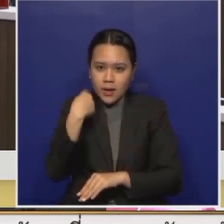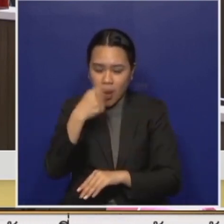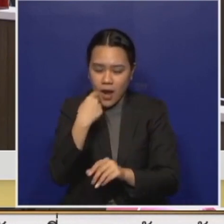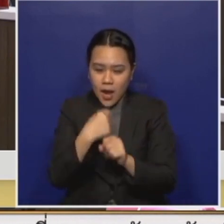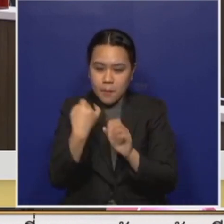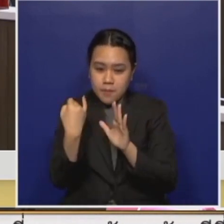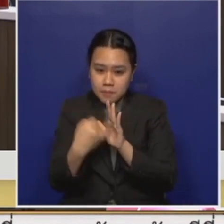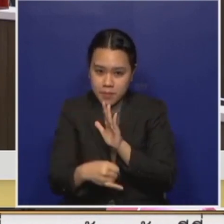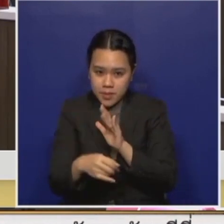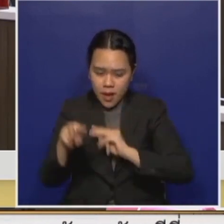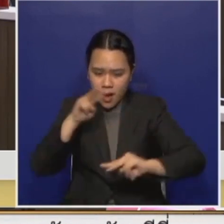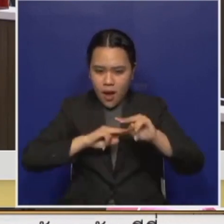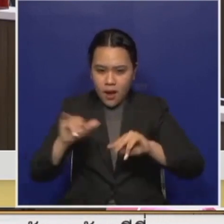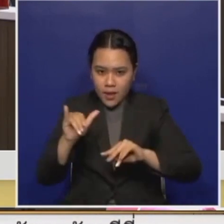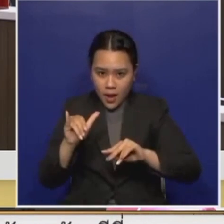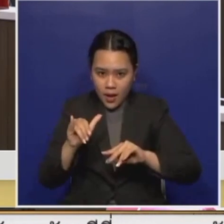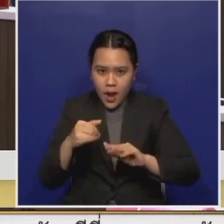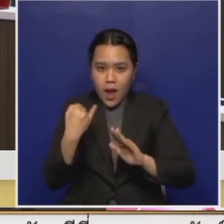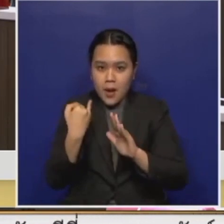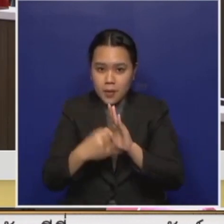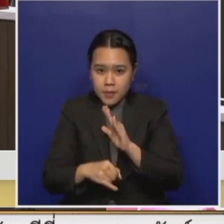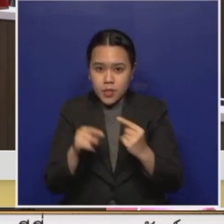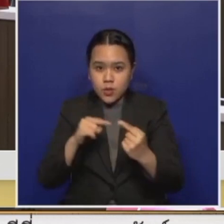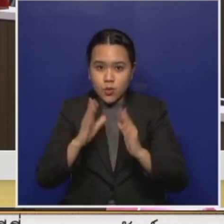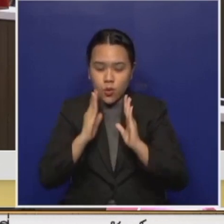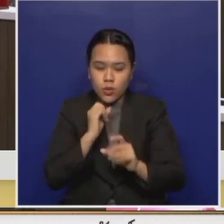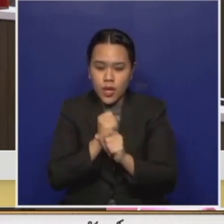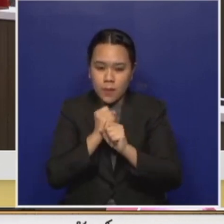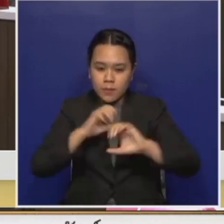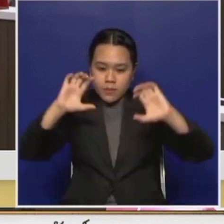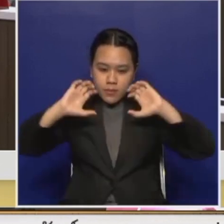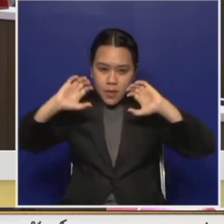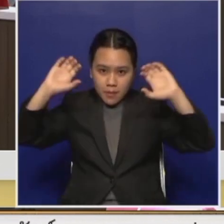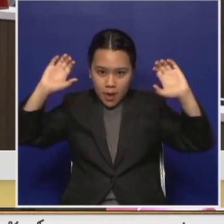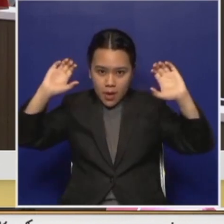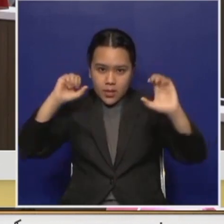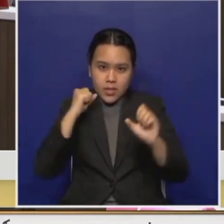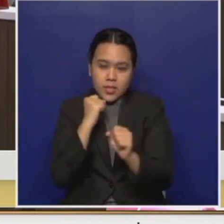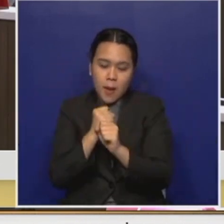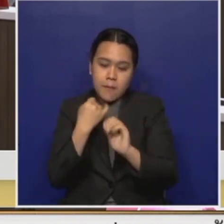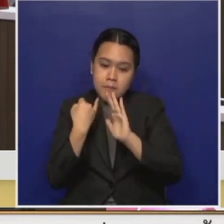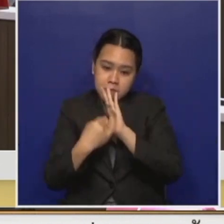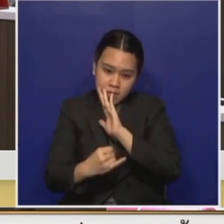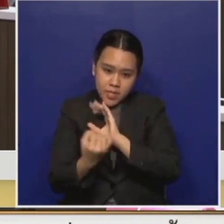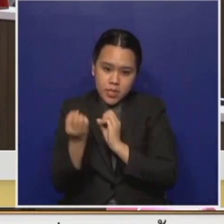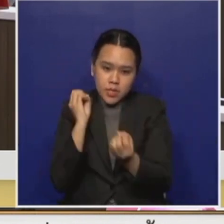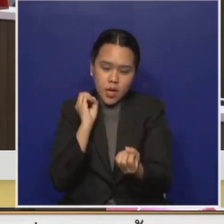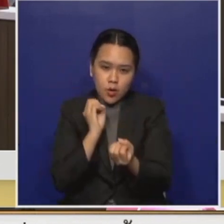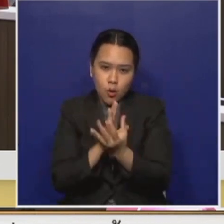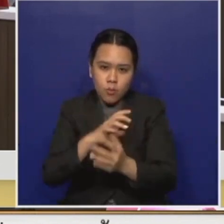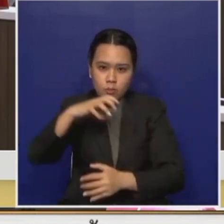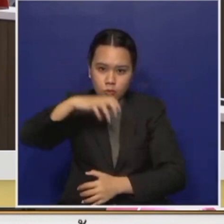ผิดนี้เป็นความผดฐานแล้เมิดที่เจ้านาทีรัช poทำผิดต่อรัฐหนวยงานของรัฐ